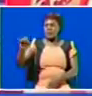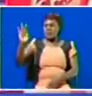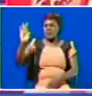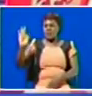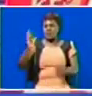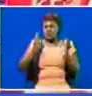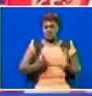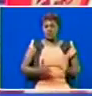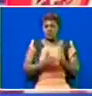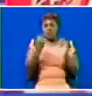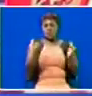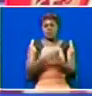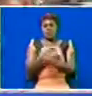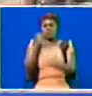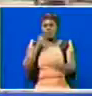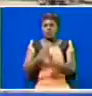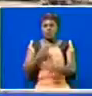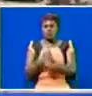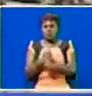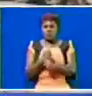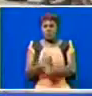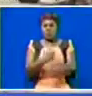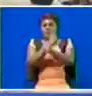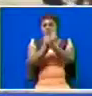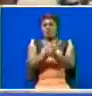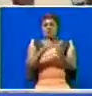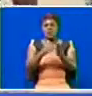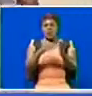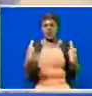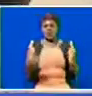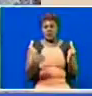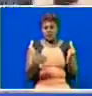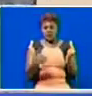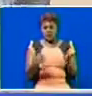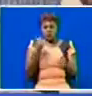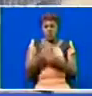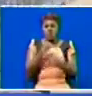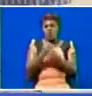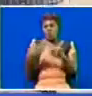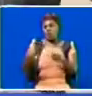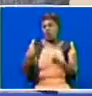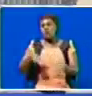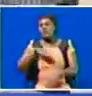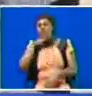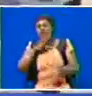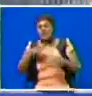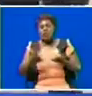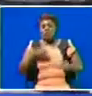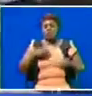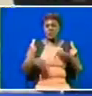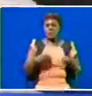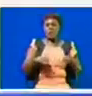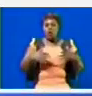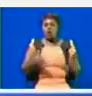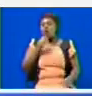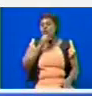ya mtu hata kama hana uwezo wa kufanya kazi. Ni kinga dhidi ya kuporomoka kwa kipato kutokana na kifo, ulemavu au